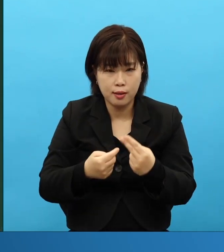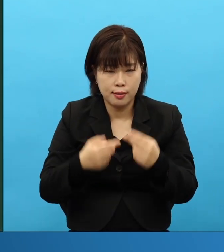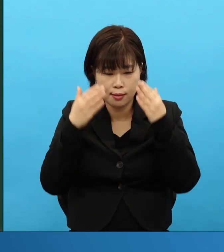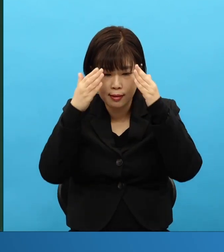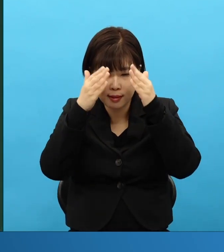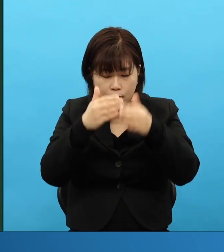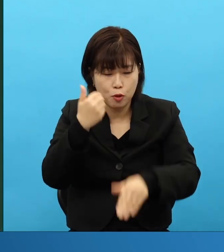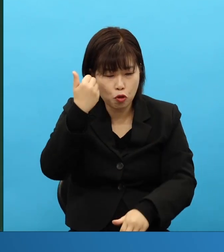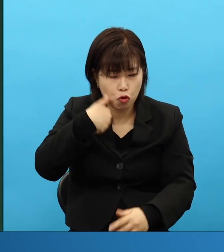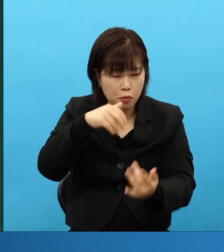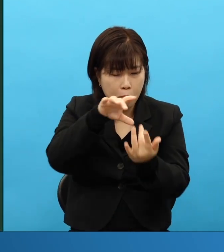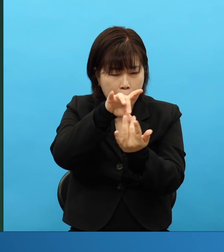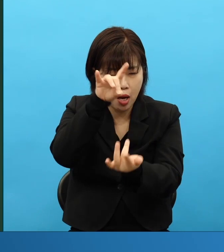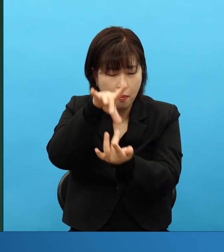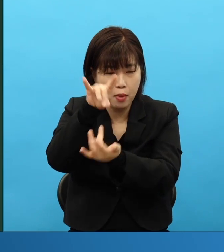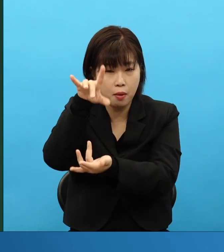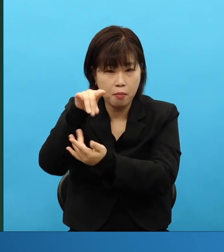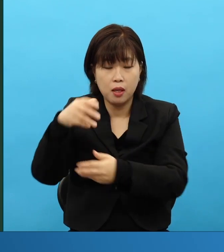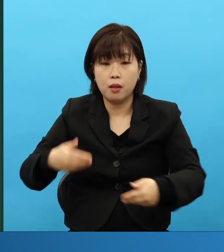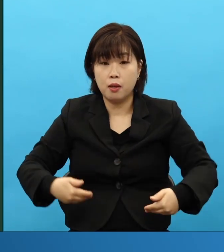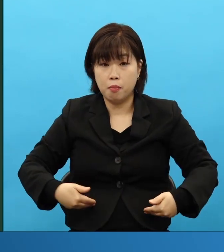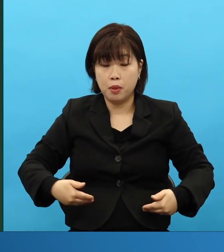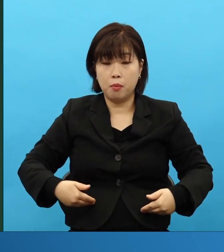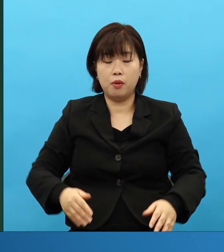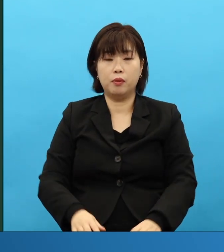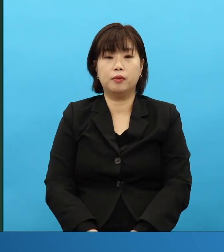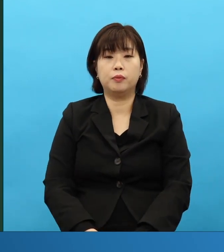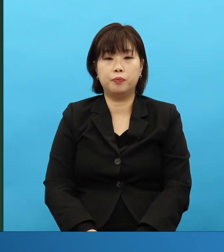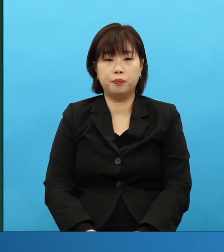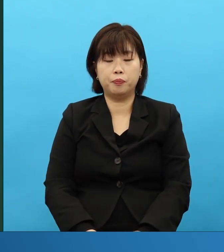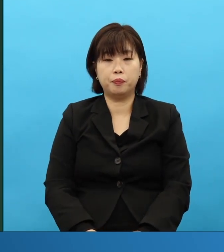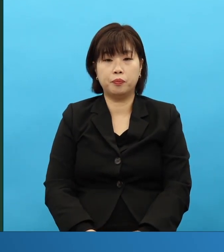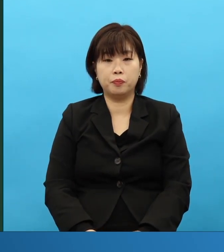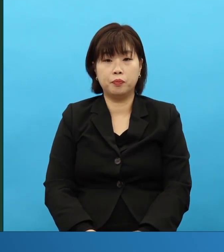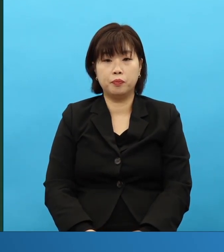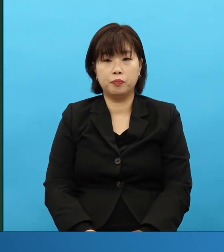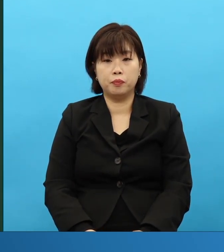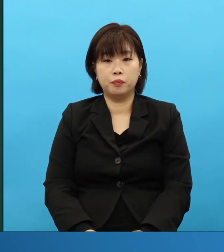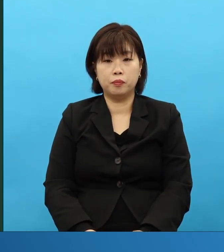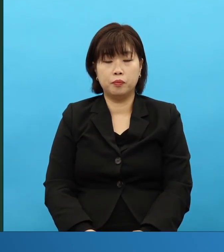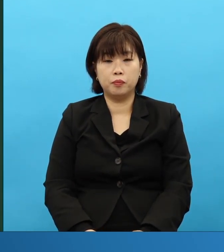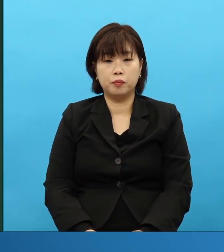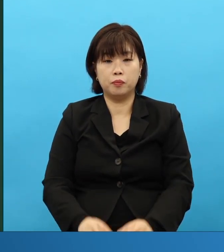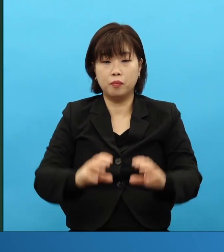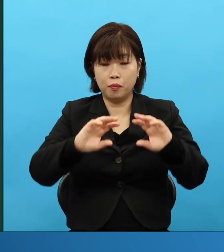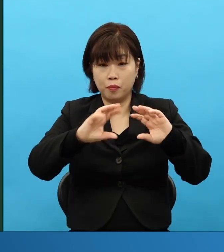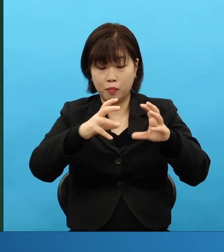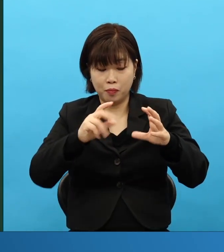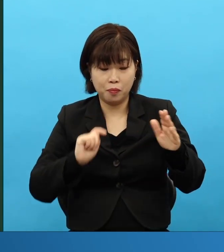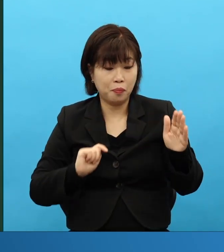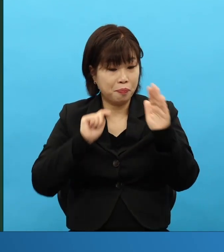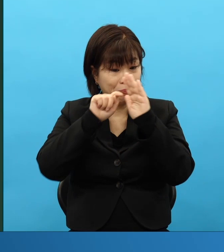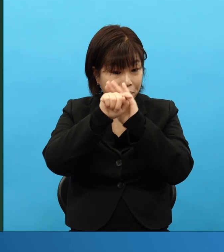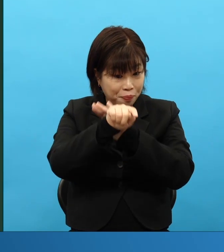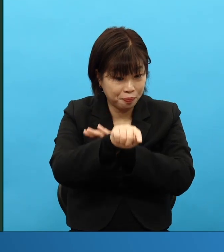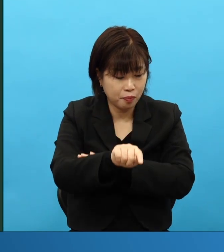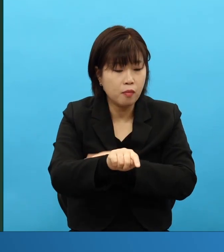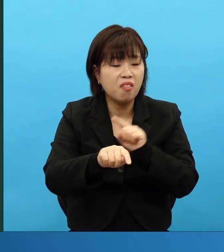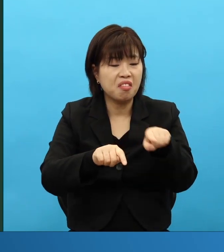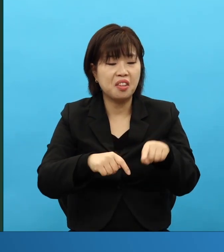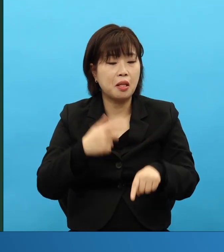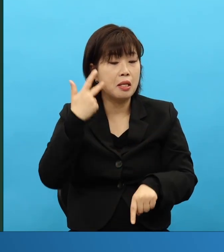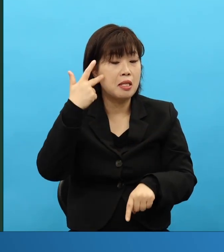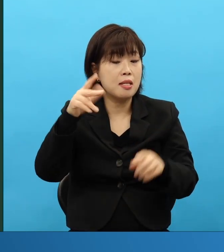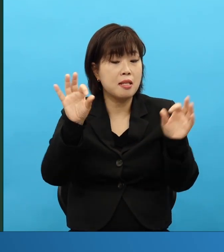이제는 일주일만 이렇게 갔다 오지 말고 필요하다면 교회 허락받고 한 달 정도 가서 집중 훈련하고 돌아오고 또 가고 이렇게 해야 돼요. And not just going for 1 week,